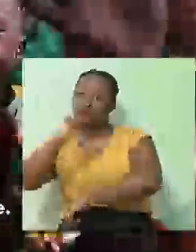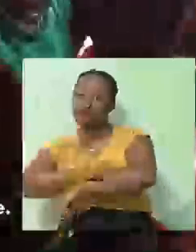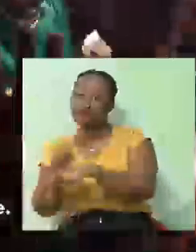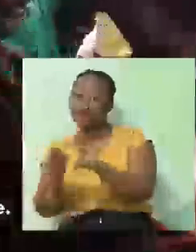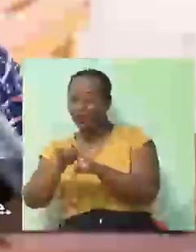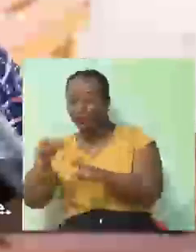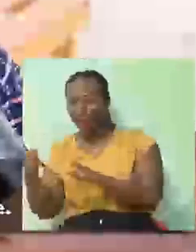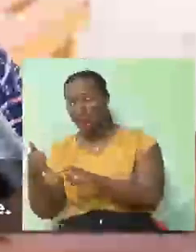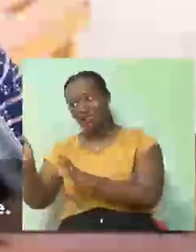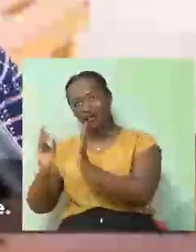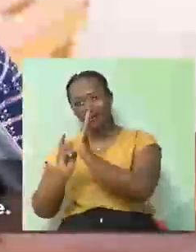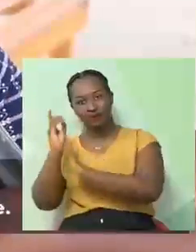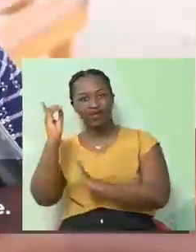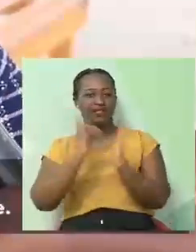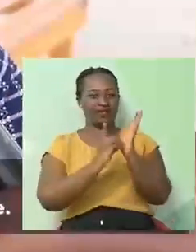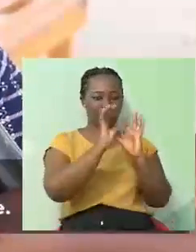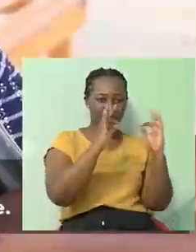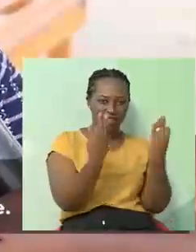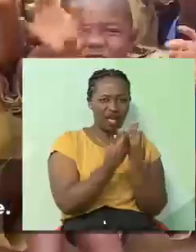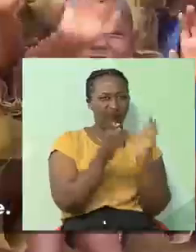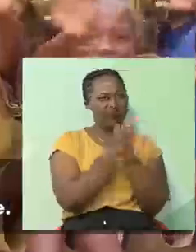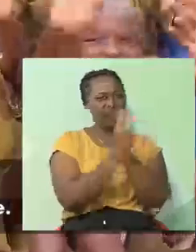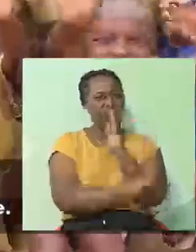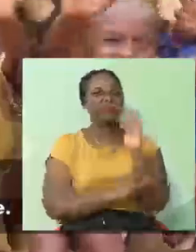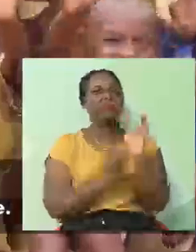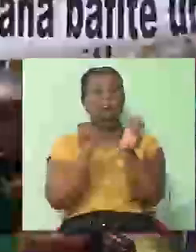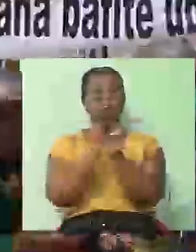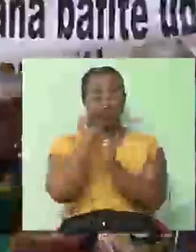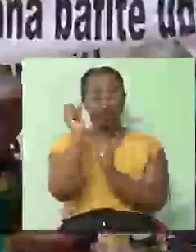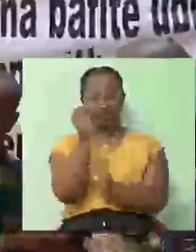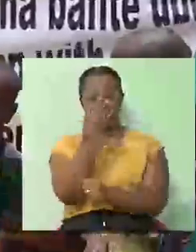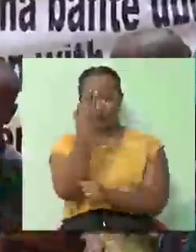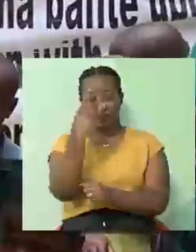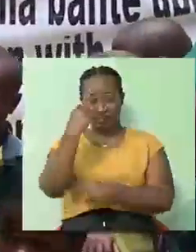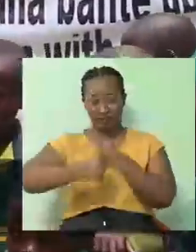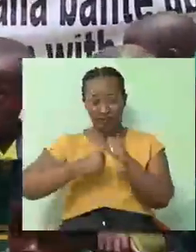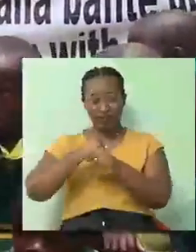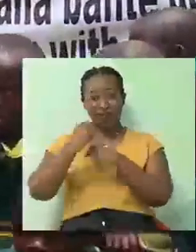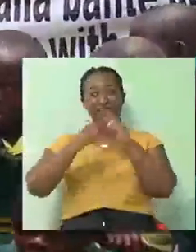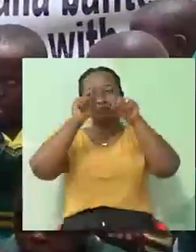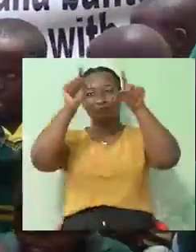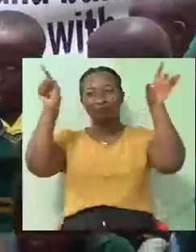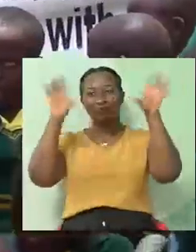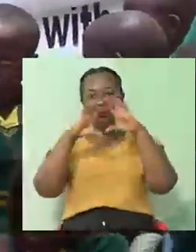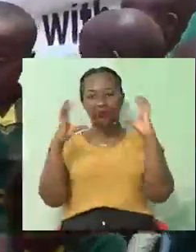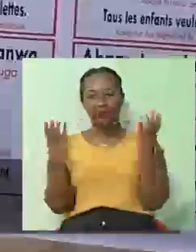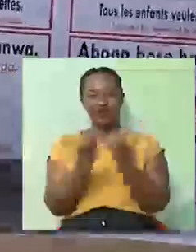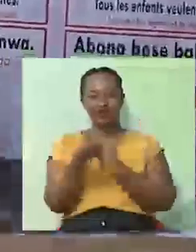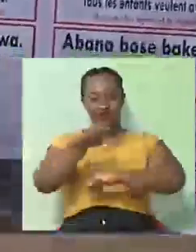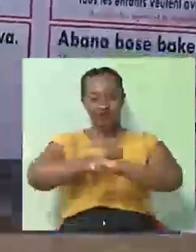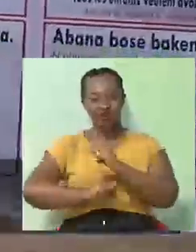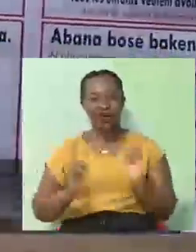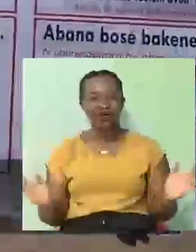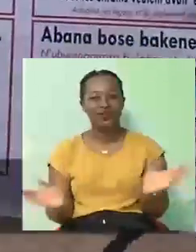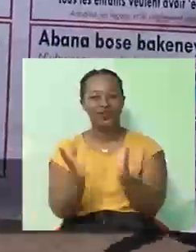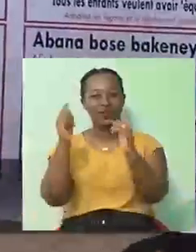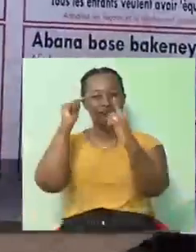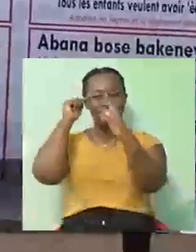nk'abandi nawe yiteza imbere agateza imbere umuryango we n'igihugu muri rusange tariki ya 15 Werurwe buri mwaka hirya no hino ku isi hari